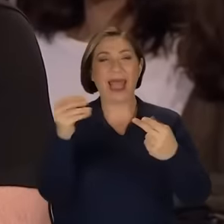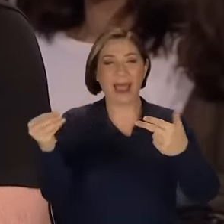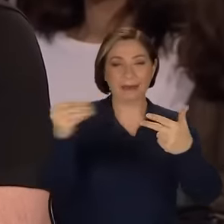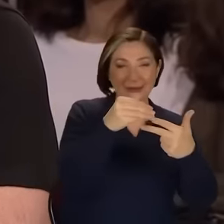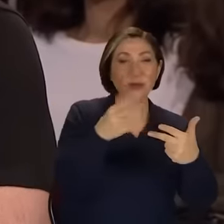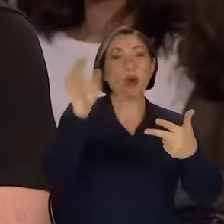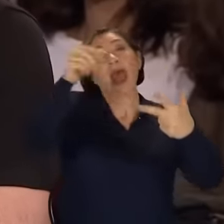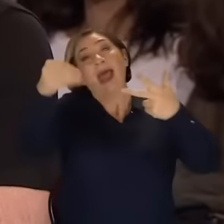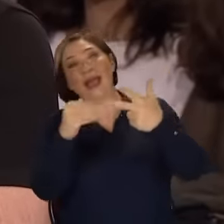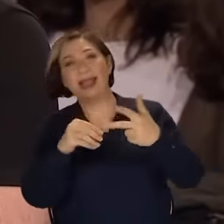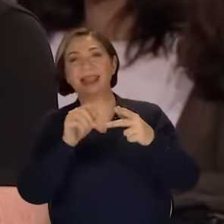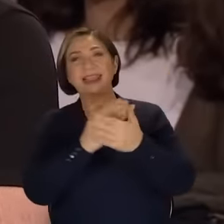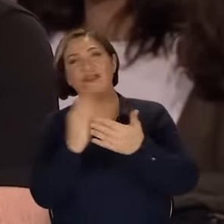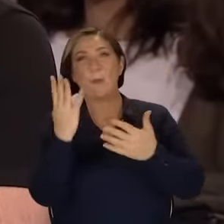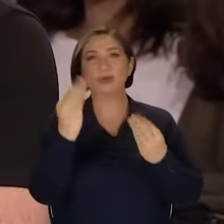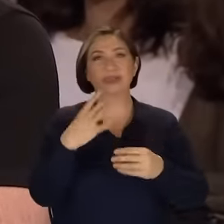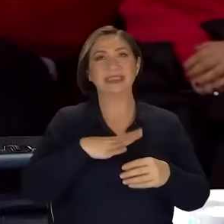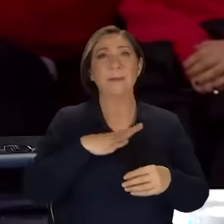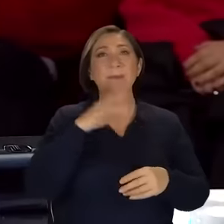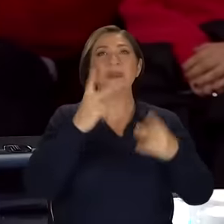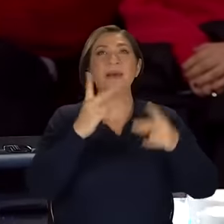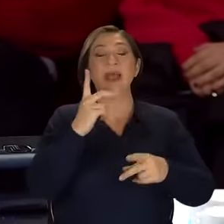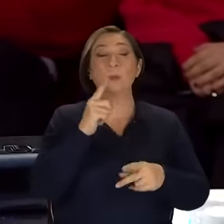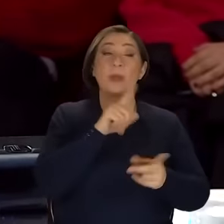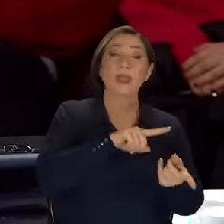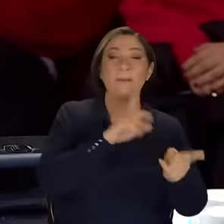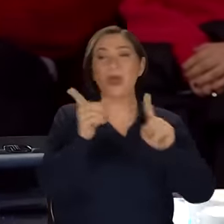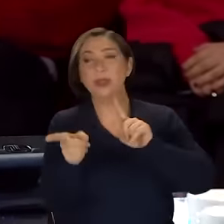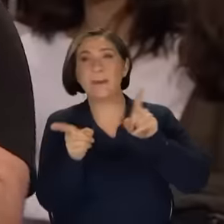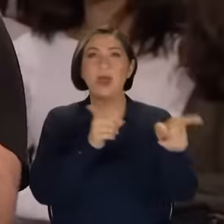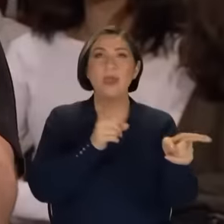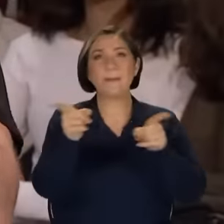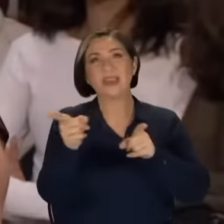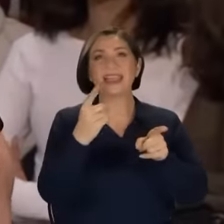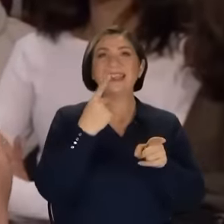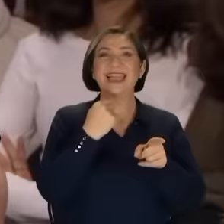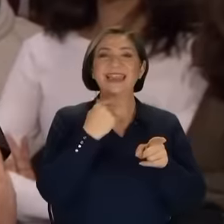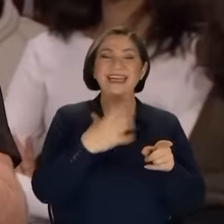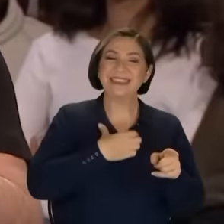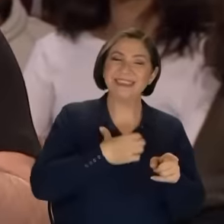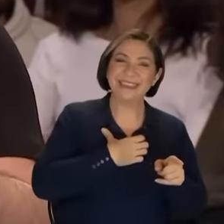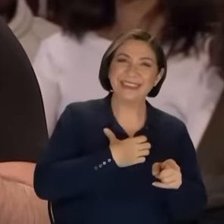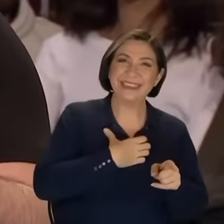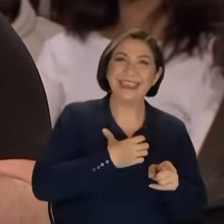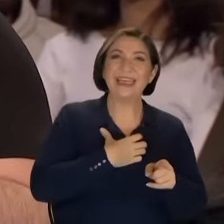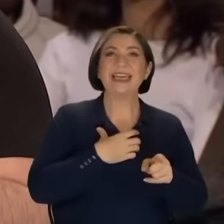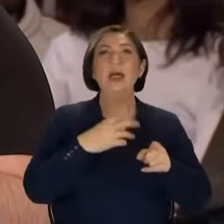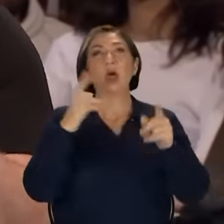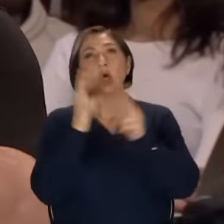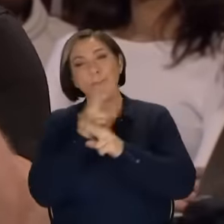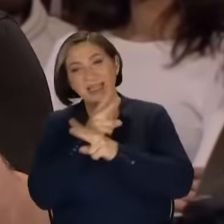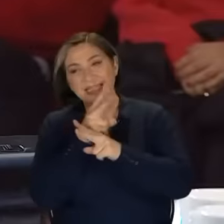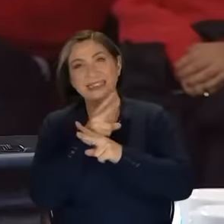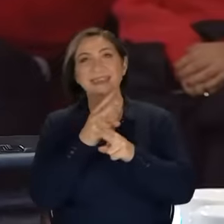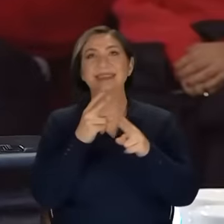yapmak işime geldi. Yani bir ara şey hissi vardı, hani bir ondan bir ondan gibi. Yani tatlı dramalar, bir